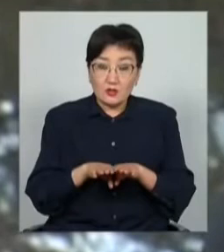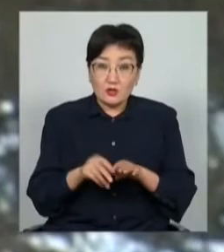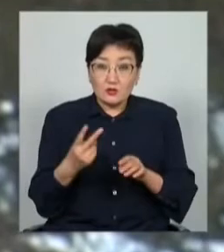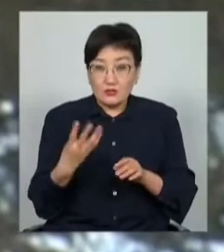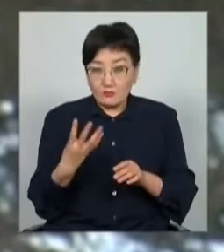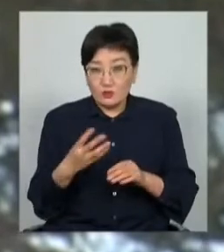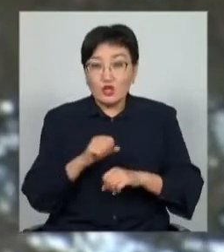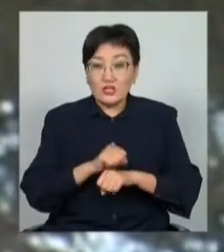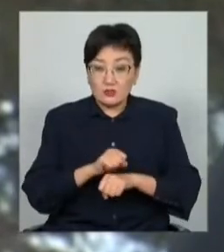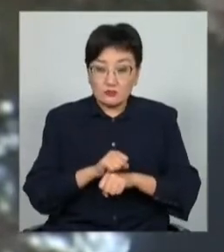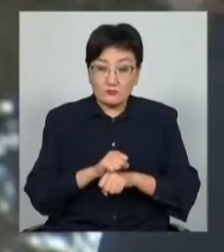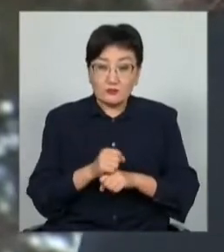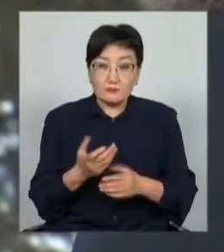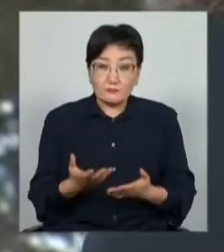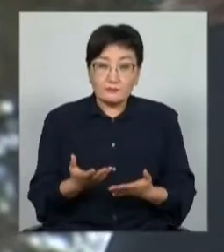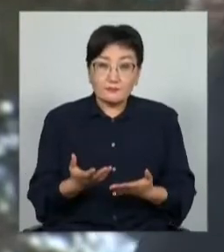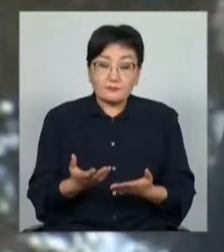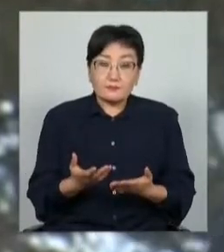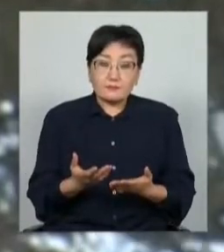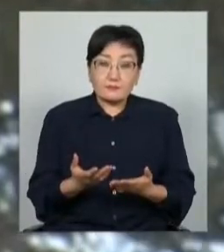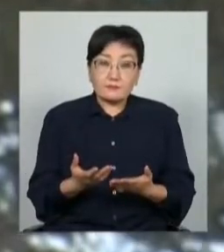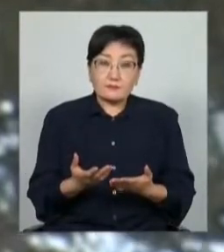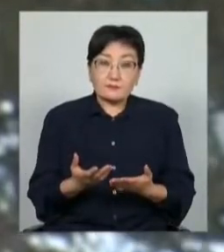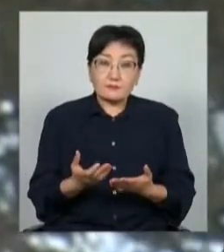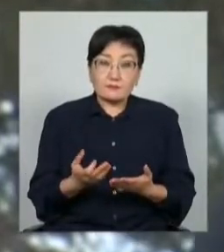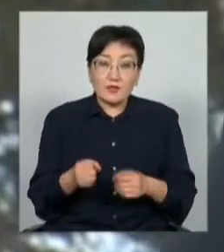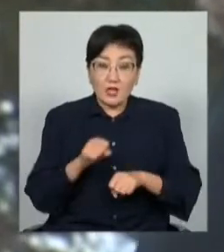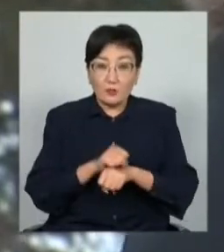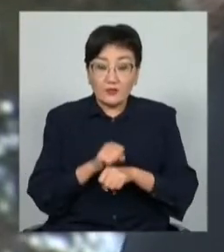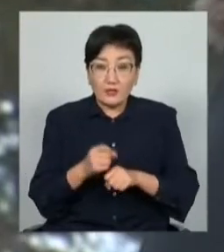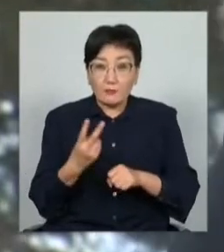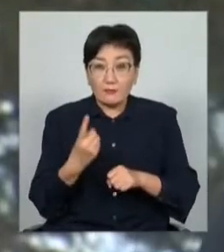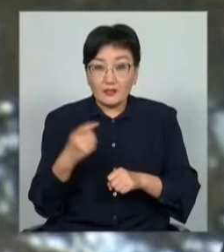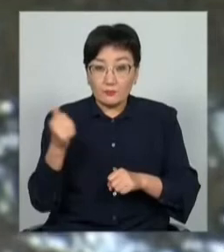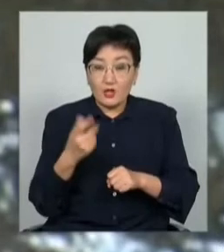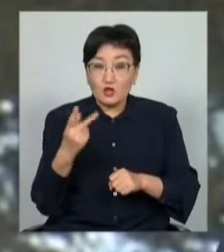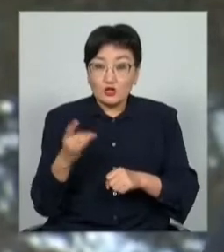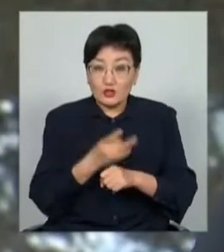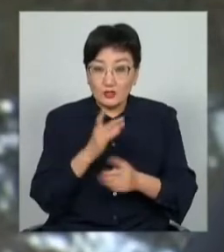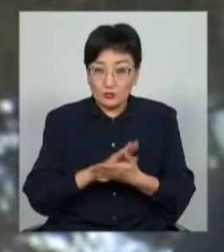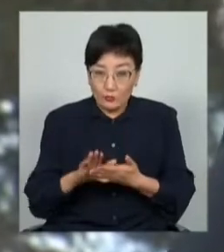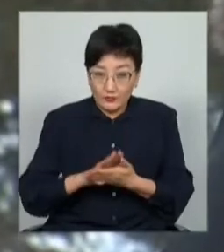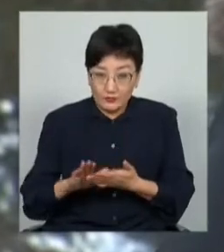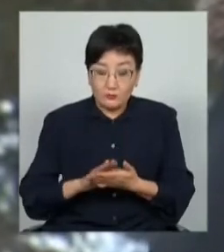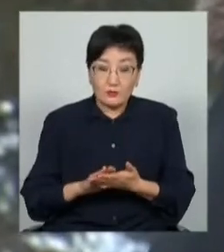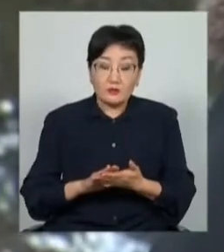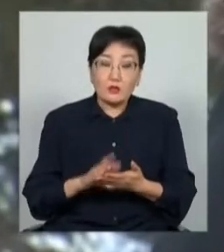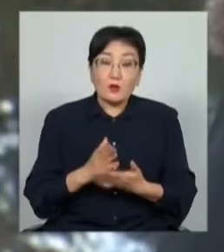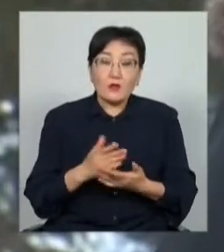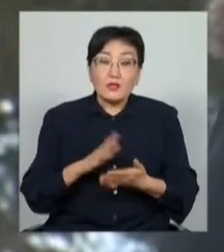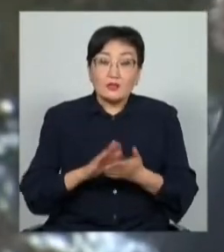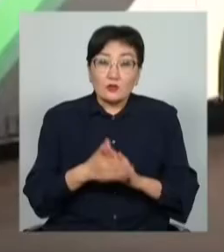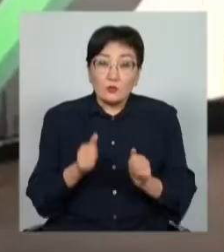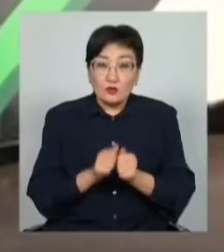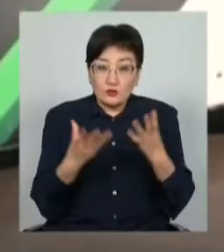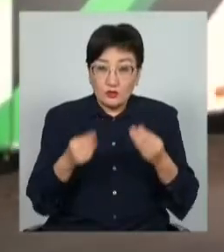24 комплексасын осы. Олар аптасына 3 рет тазалайды. Былай состояниесін күнде